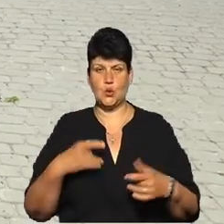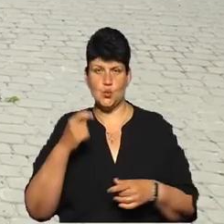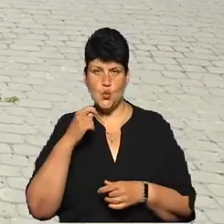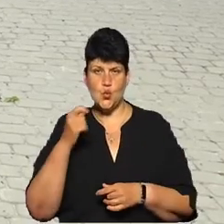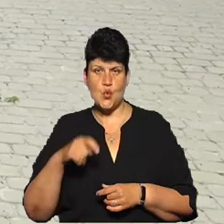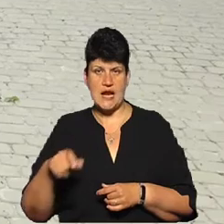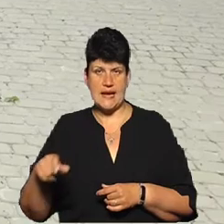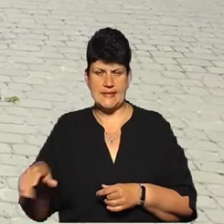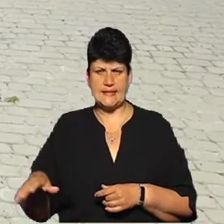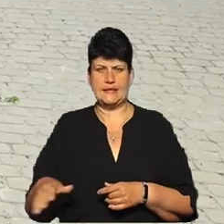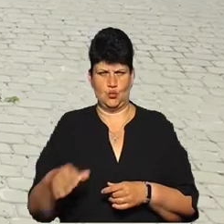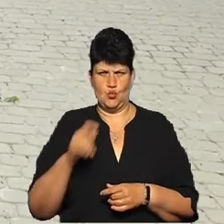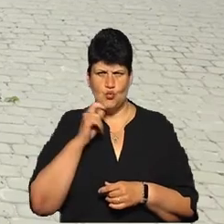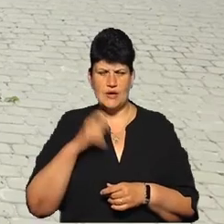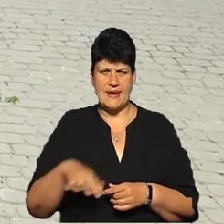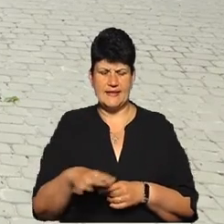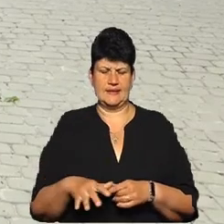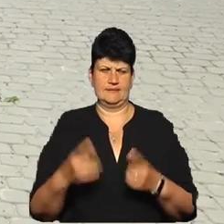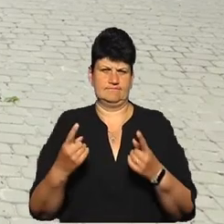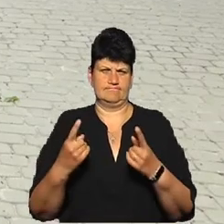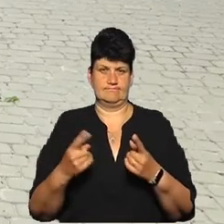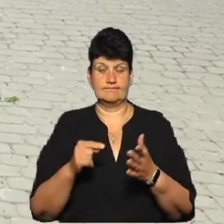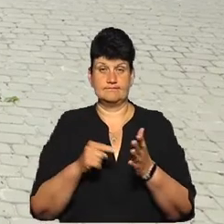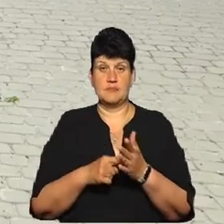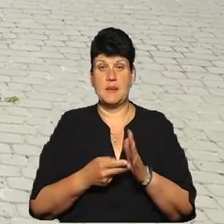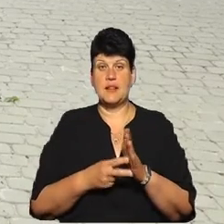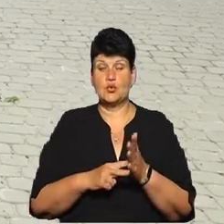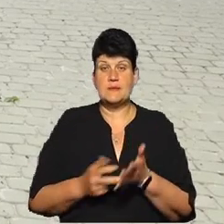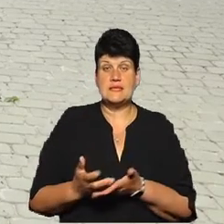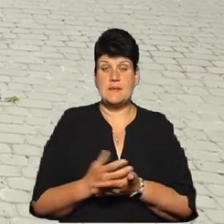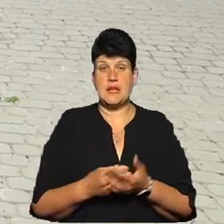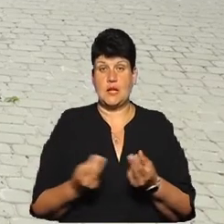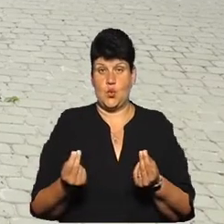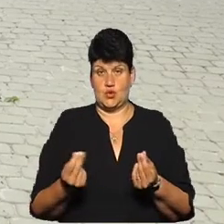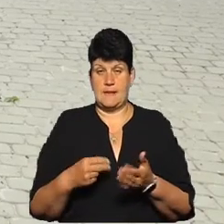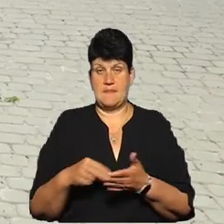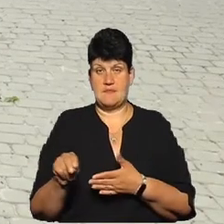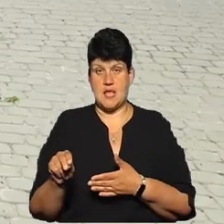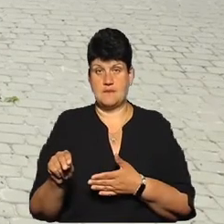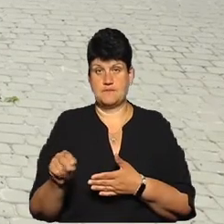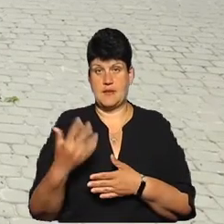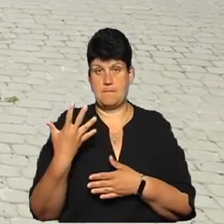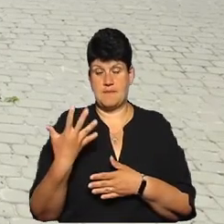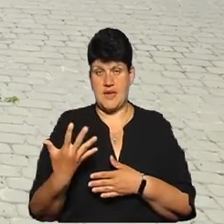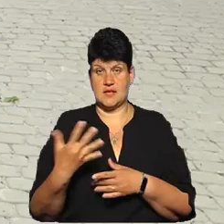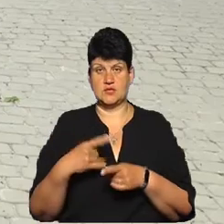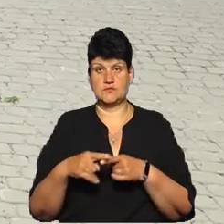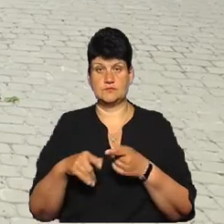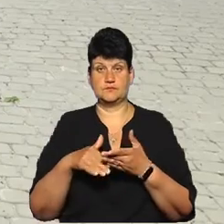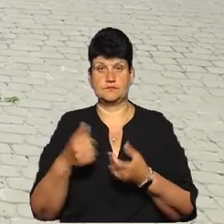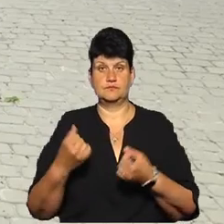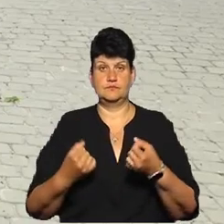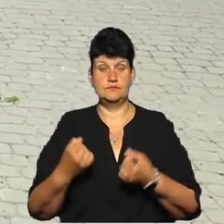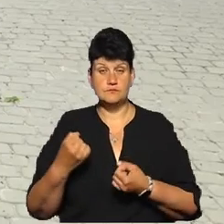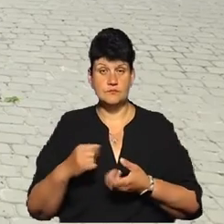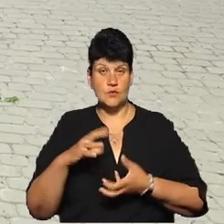дуже потужної і корисної цілі. Ми плануємо зібрати кошти на придбання 5 карет швидкої допомоги. Ну,